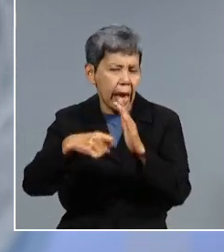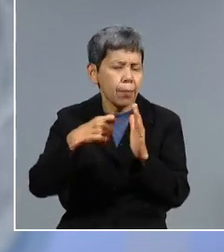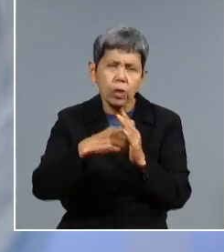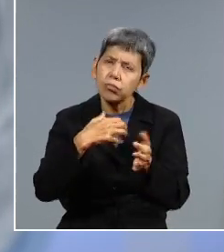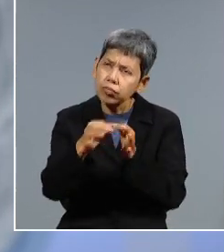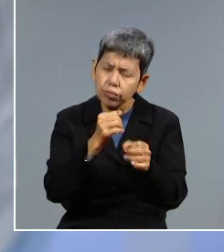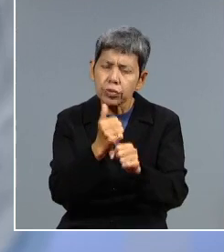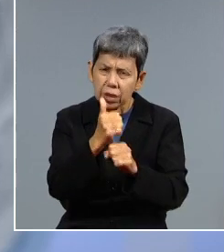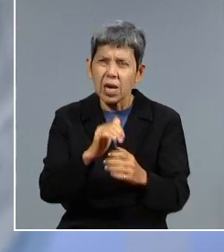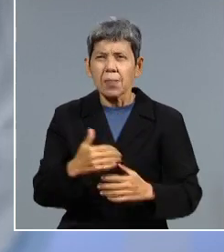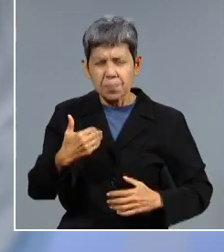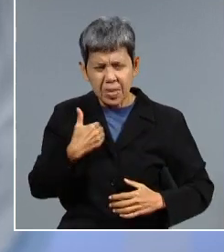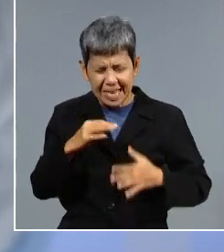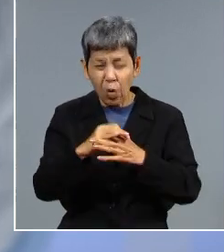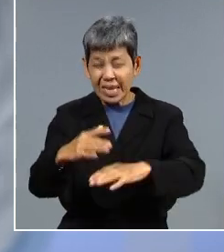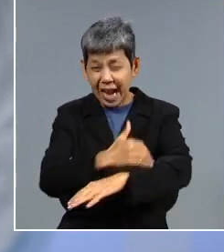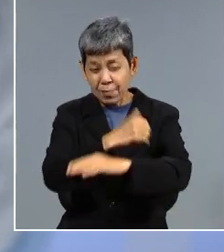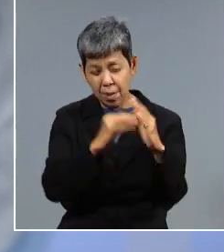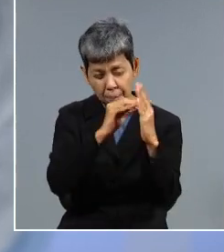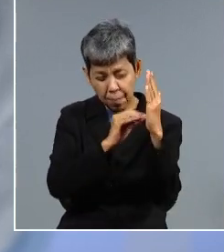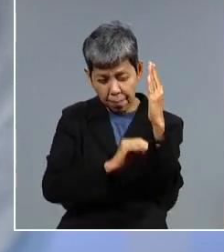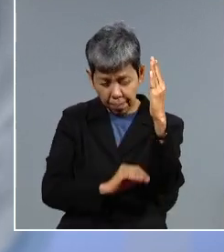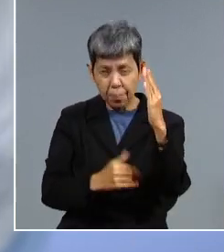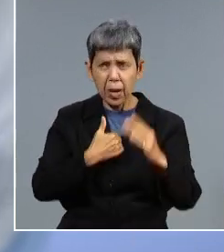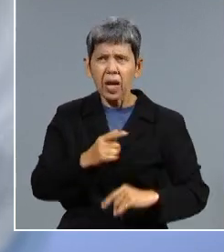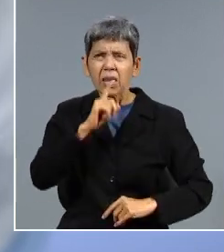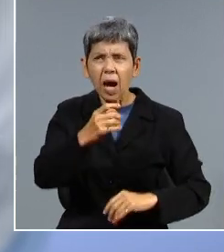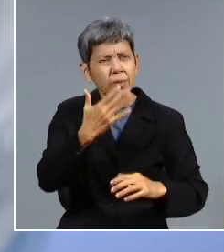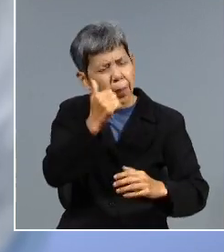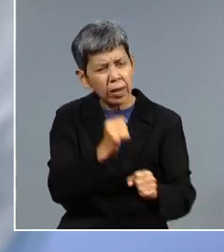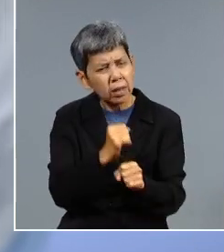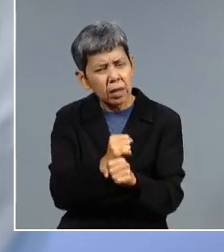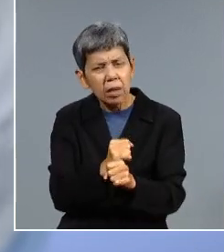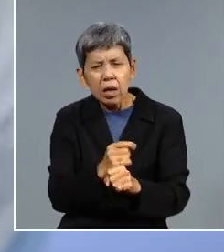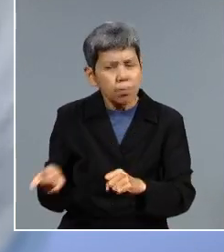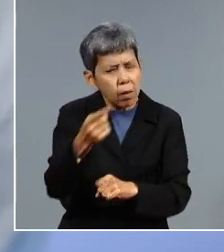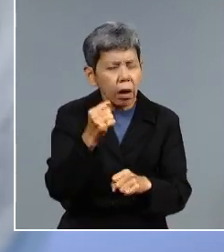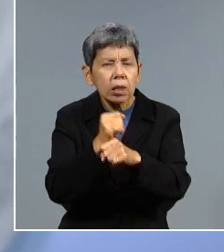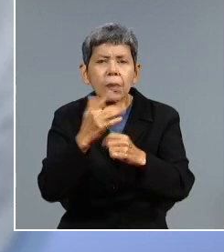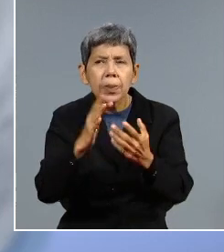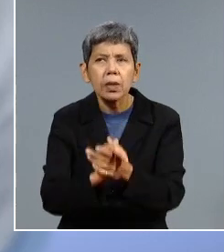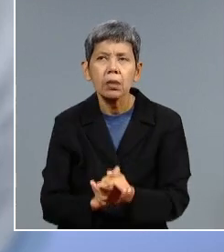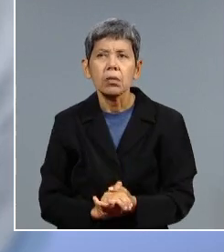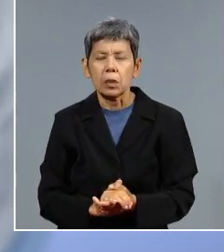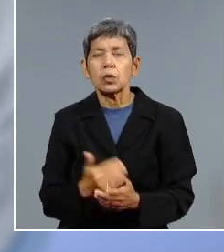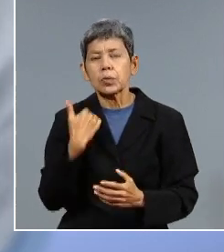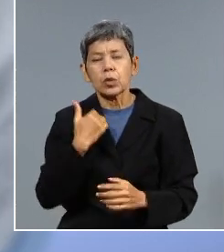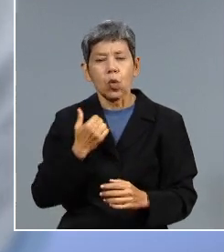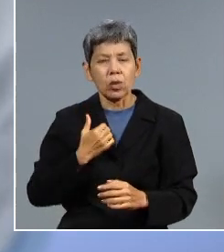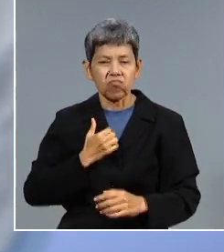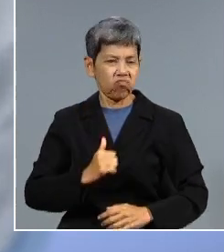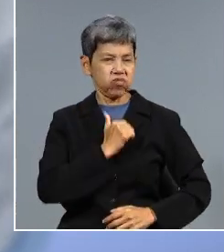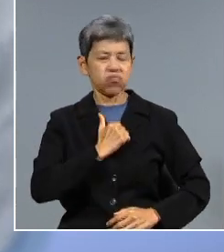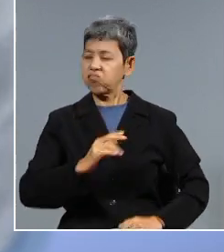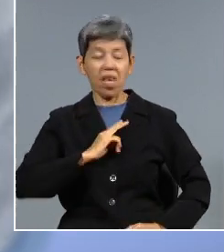ดีนะก็บอกว่าบางทีในเรื่องการเมืองต่างจังหวัดเนี่ยผมก็ถามว่าทำไมอย่างนี้ก็ไม่จ้างวันละต้องตามบอกว่าส่วนใหญ่แล้วคนที่เป็นนัก